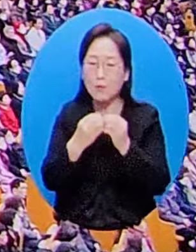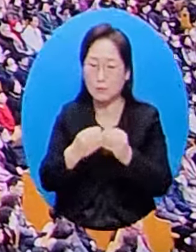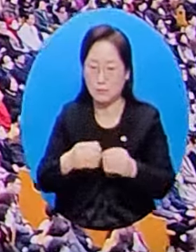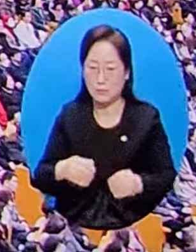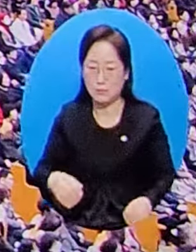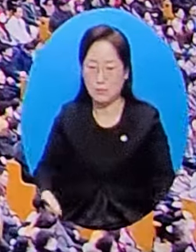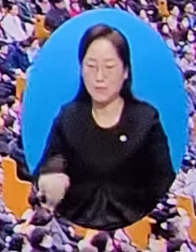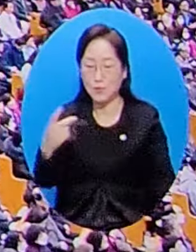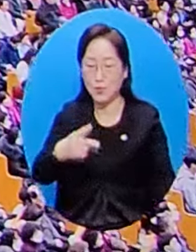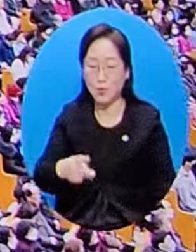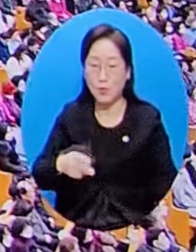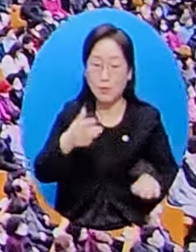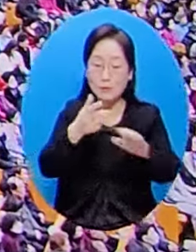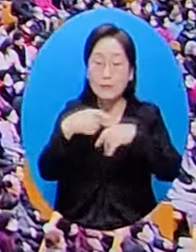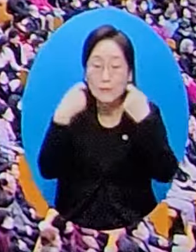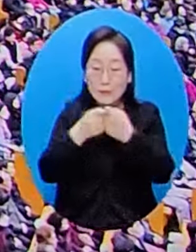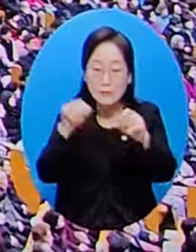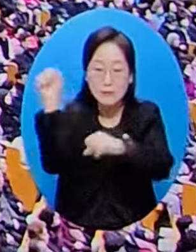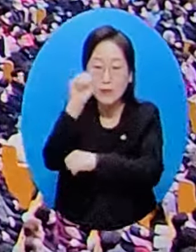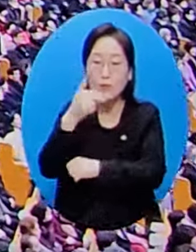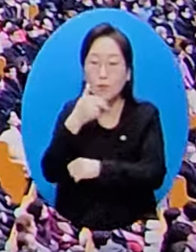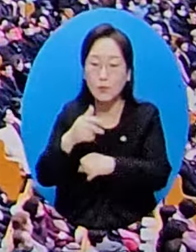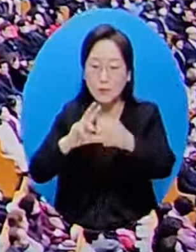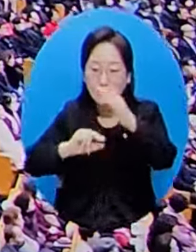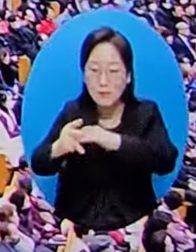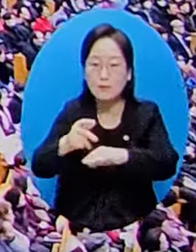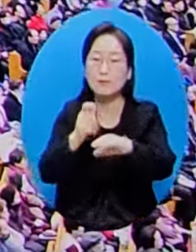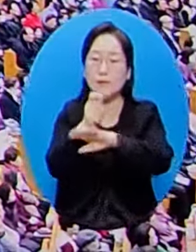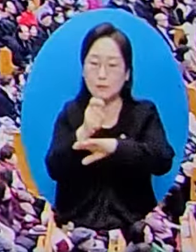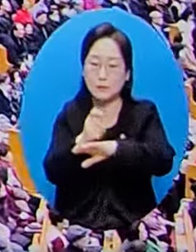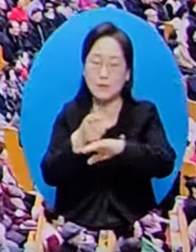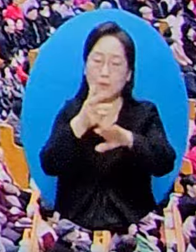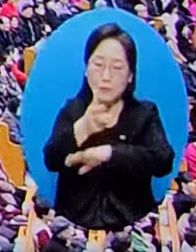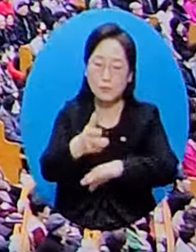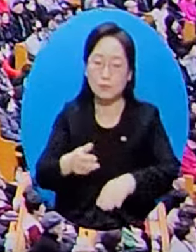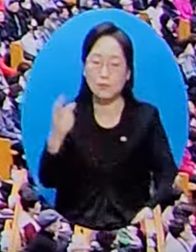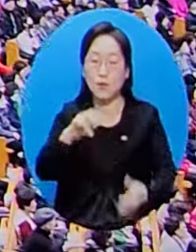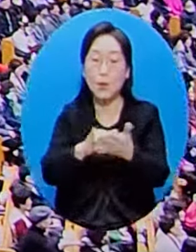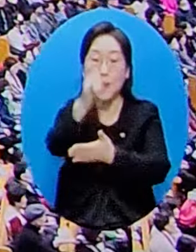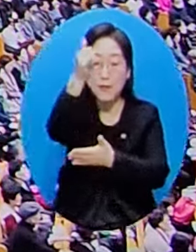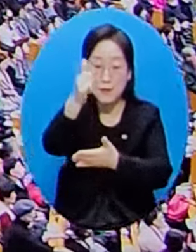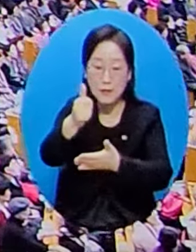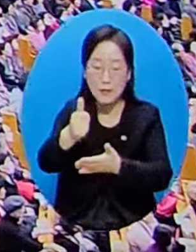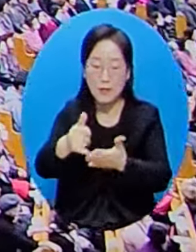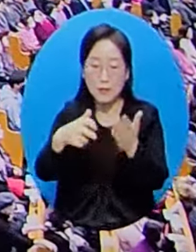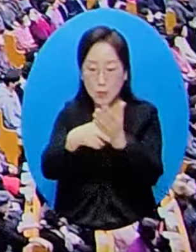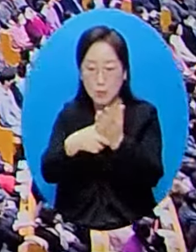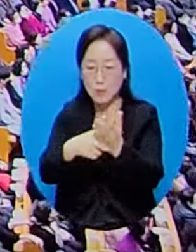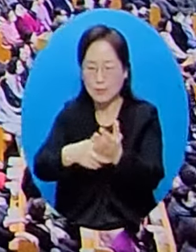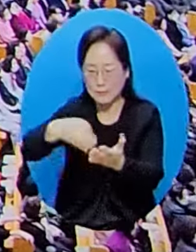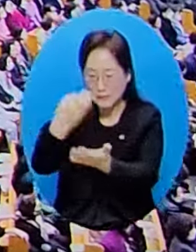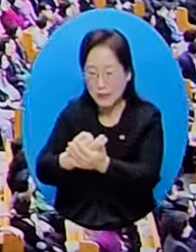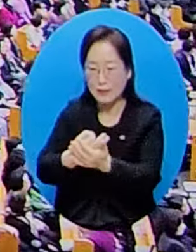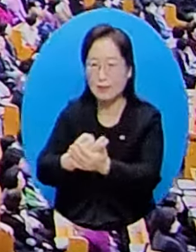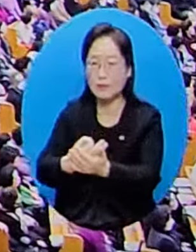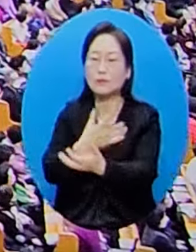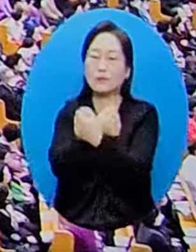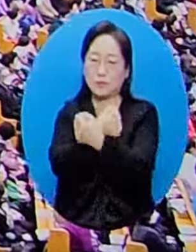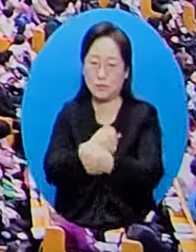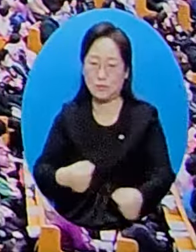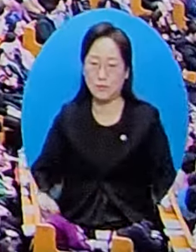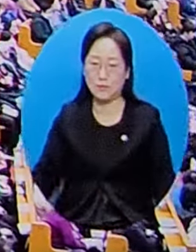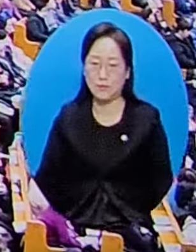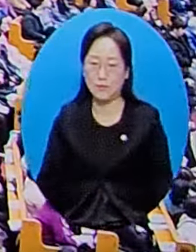차도 지하철, 버스, 택시를 주로 이용했고 비행기 타서도 이코노미 클래스를 주로 탔다고 합니다.